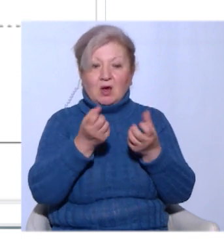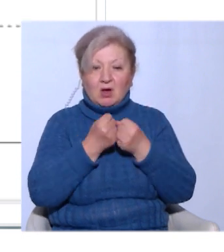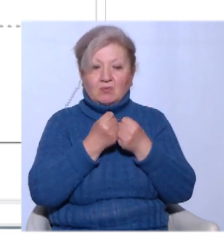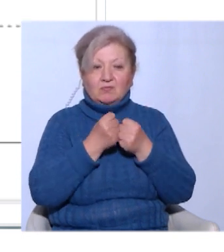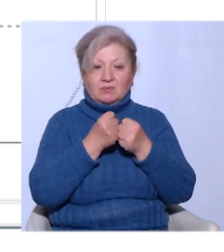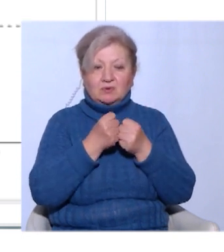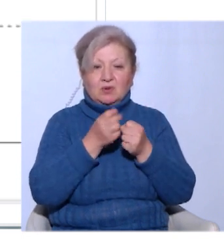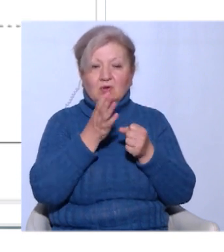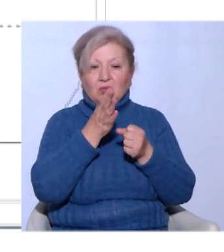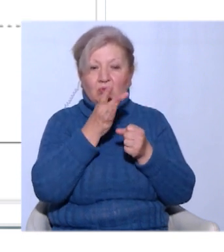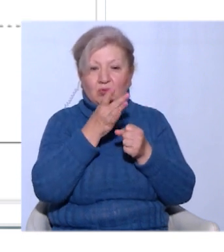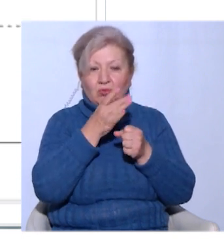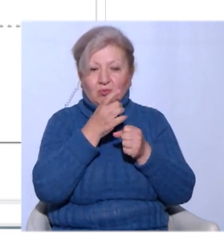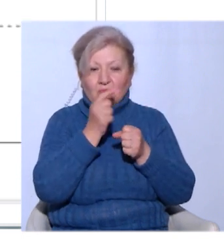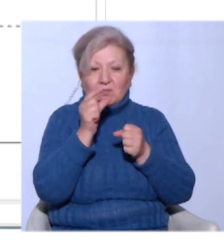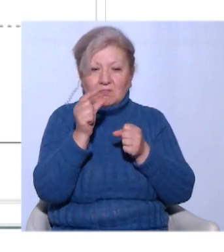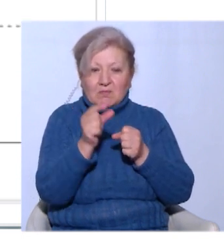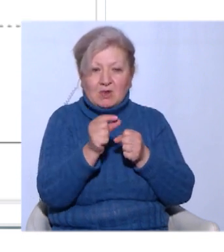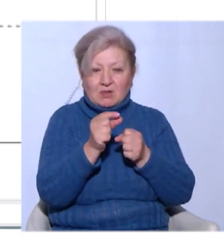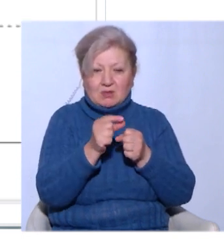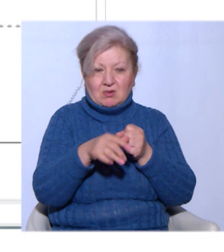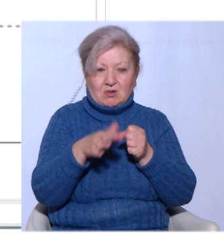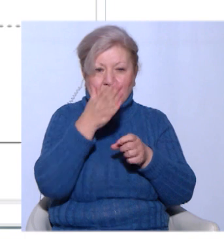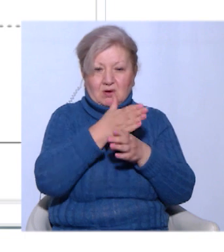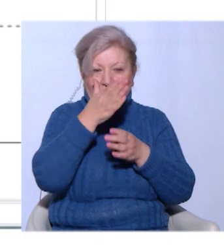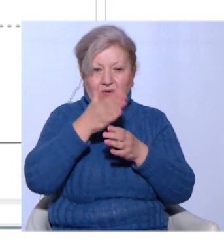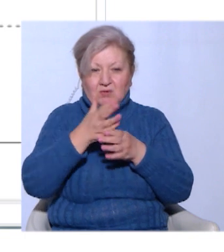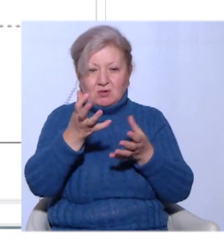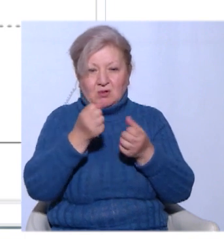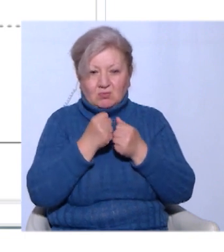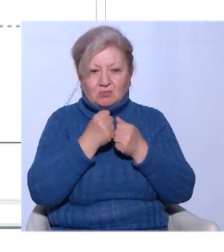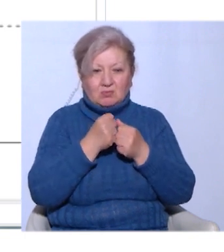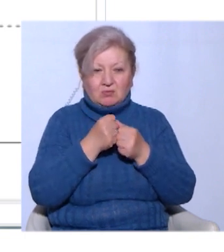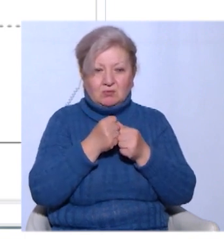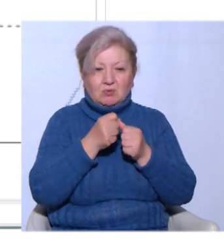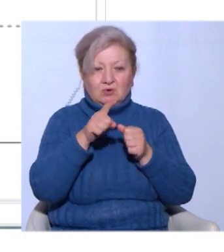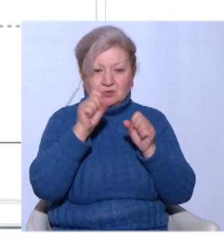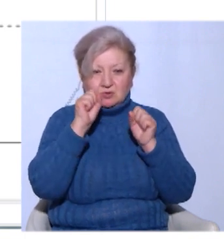ვერა. მაგრამ ავიღოთ იმდენად მცირე დროის შუალედი, რომლის განმავლობაში